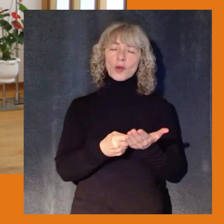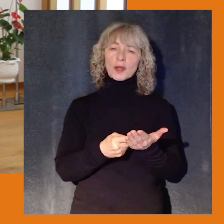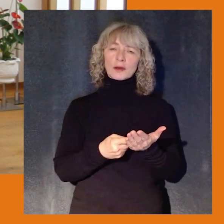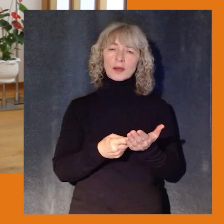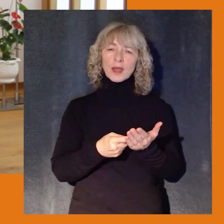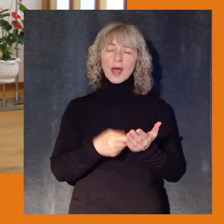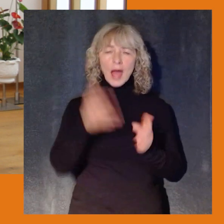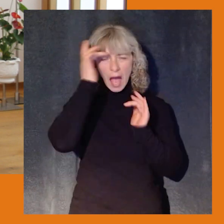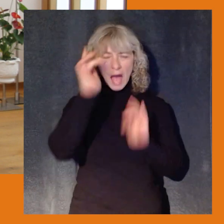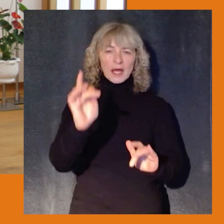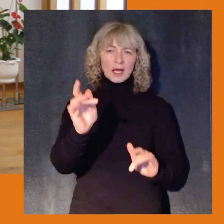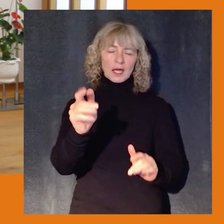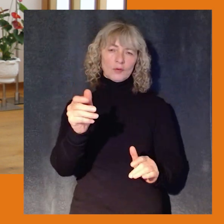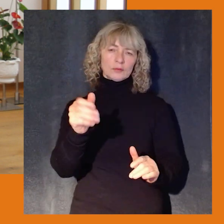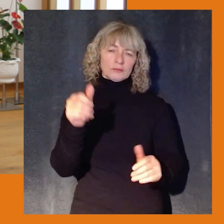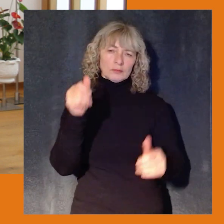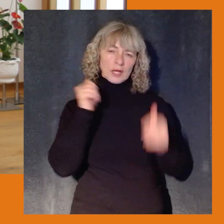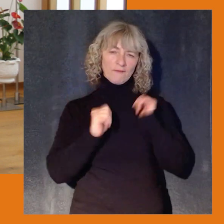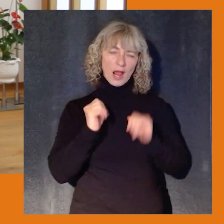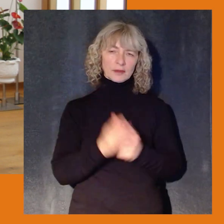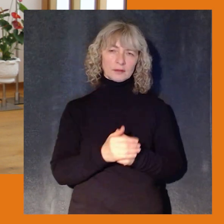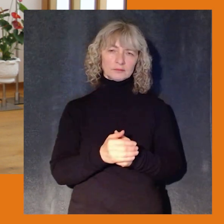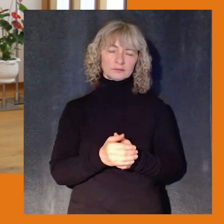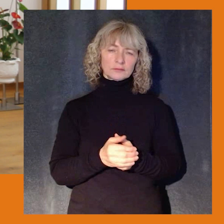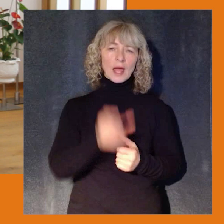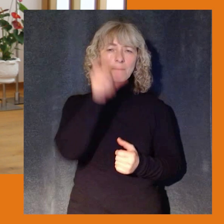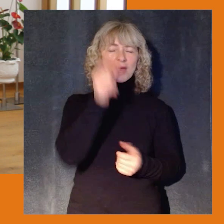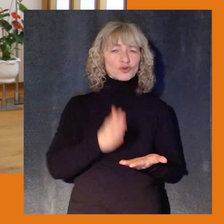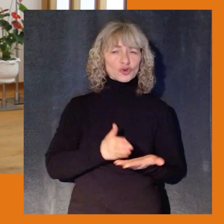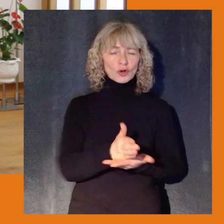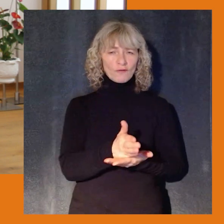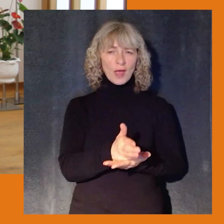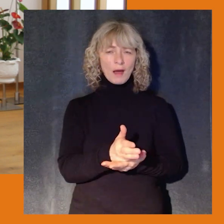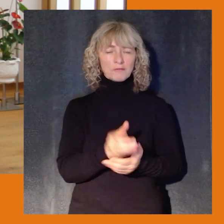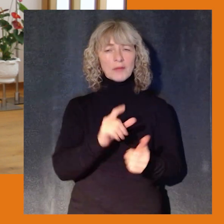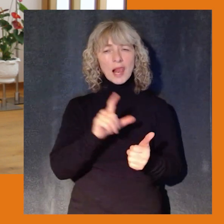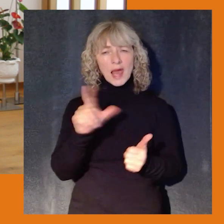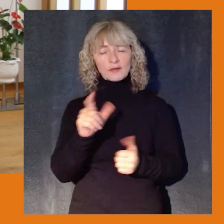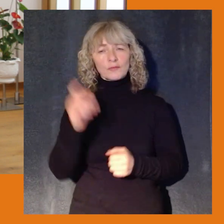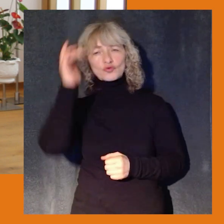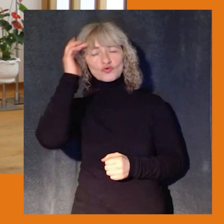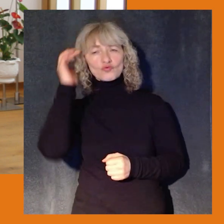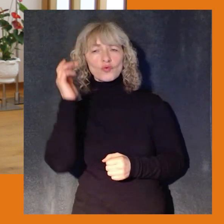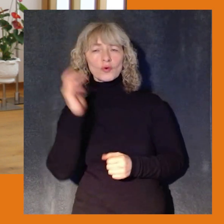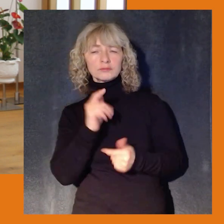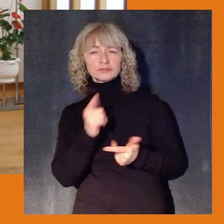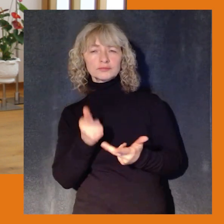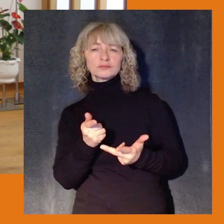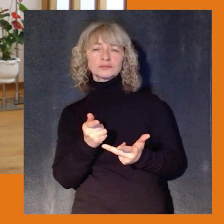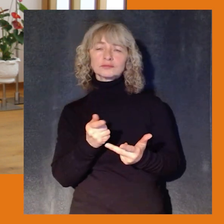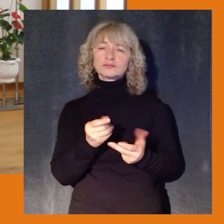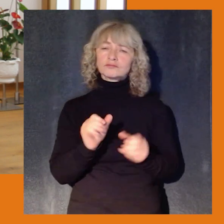Queere Menschen machen mit ihrer Aktion Out in Church auf die Verletzungen und Ungerechtigkeiten aufmerksam,